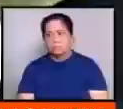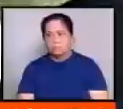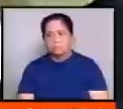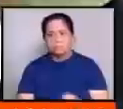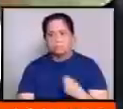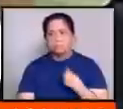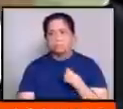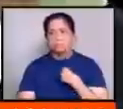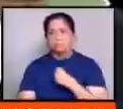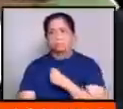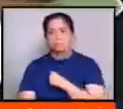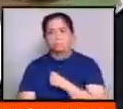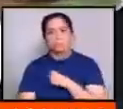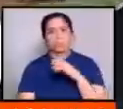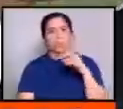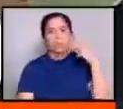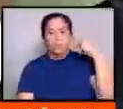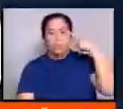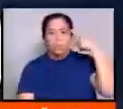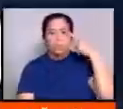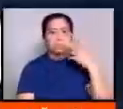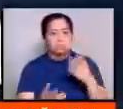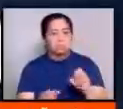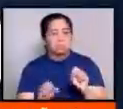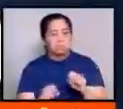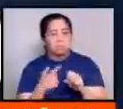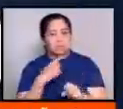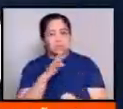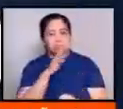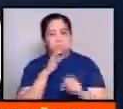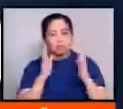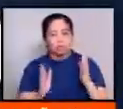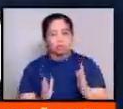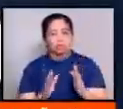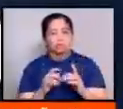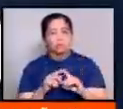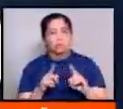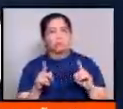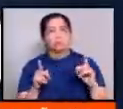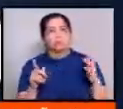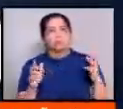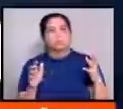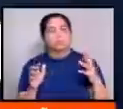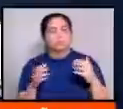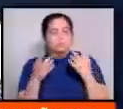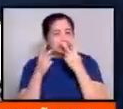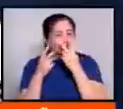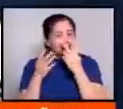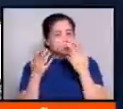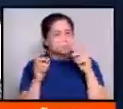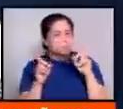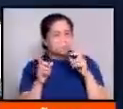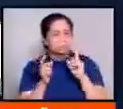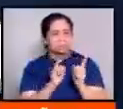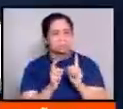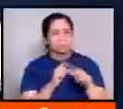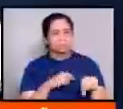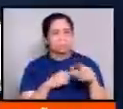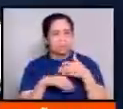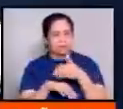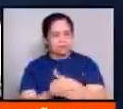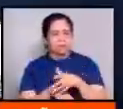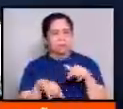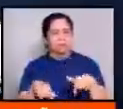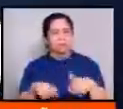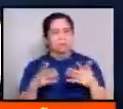Senator Coco na baka pwede daw ako maging speaker. But let's see. At mag-uusap pa siguro after